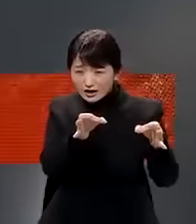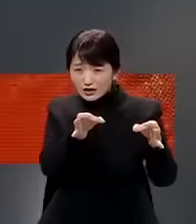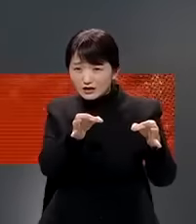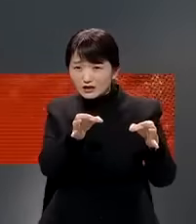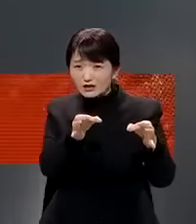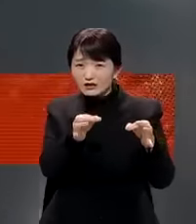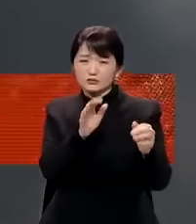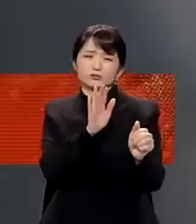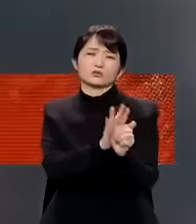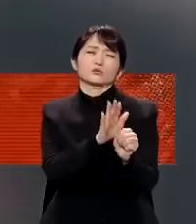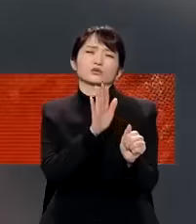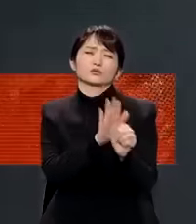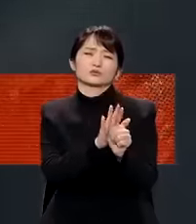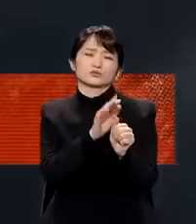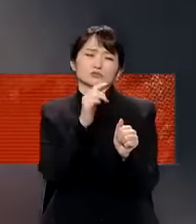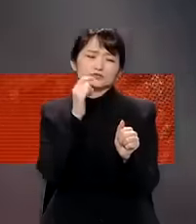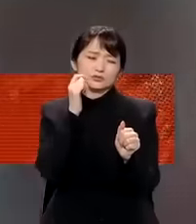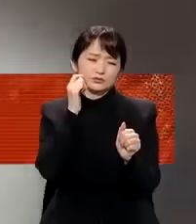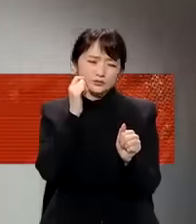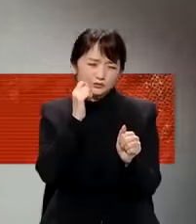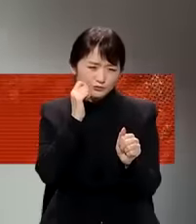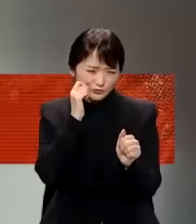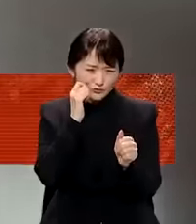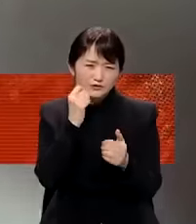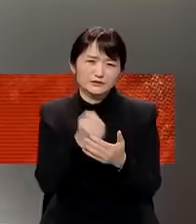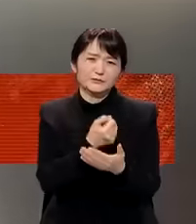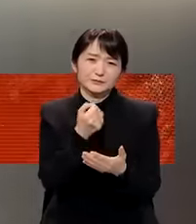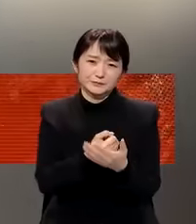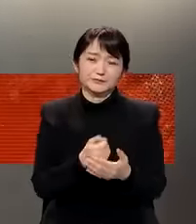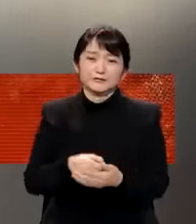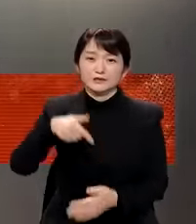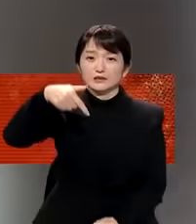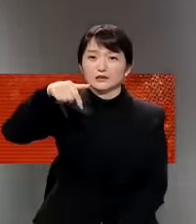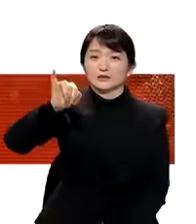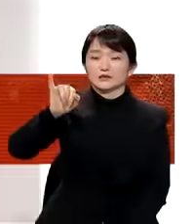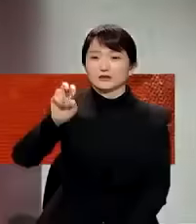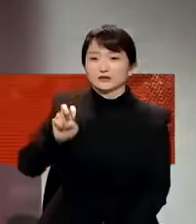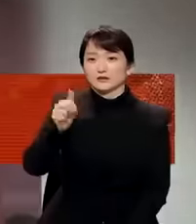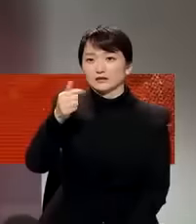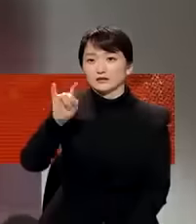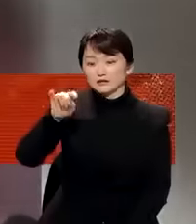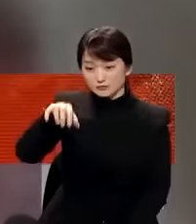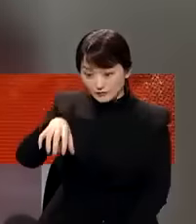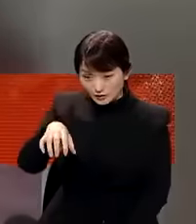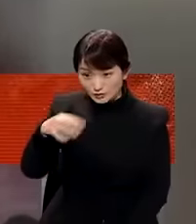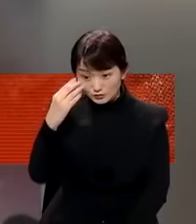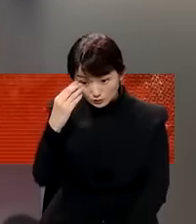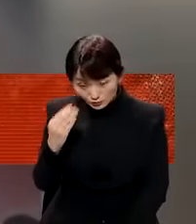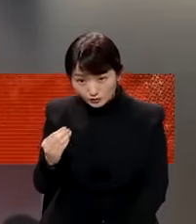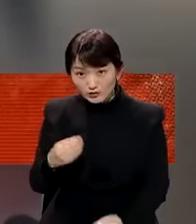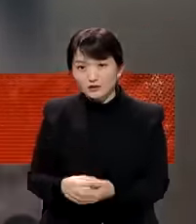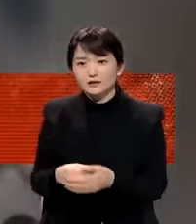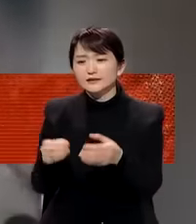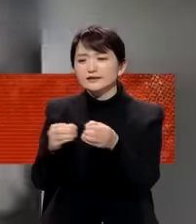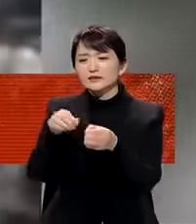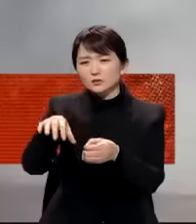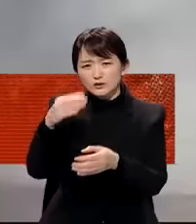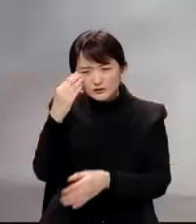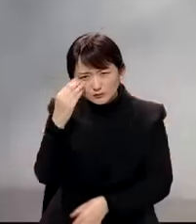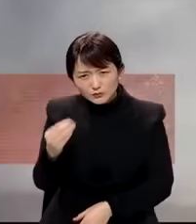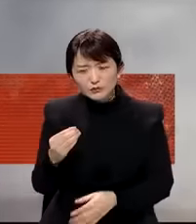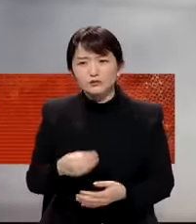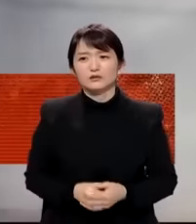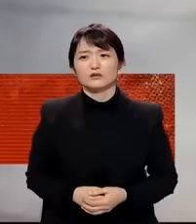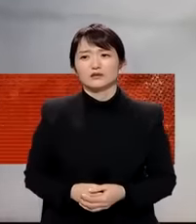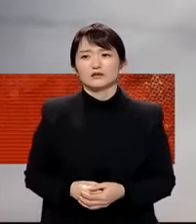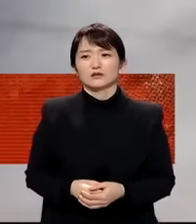도움을 드리기가 상당히 어렵다라고 이제 얘기를 하는데이 김해뿐만 아니라 창원에서도 자주 목격이 되고 그리고 이제 그이